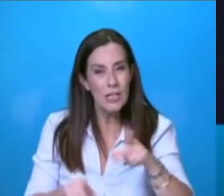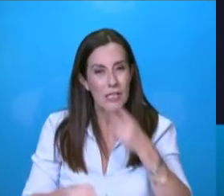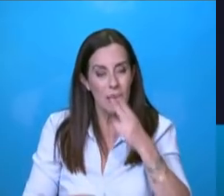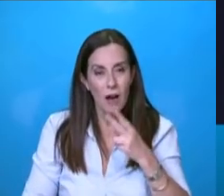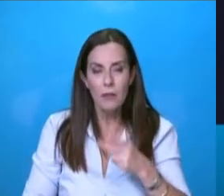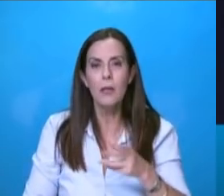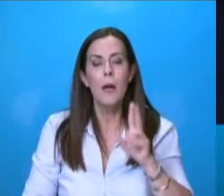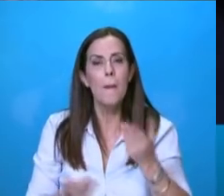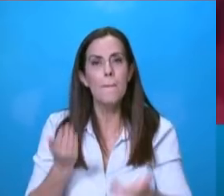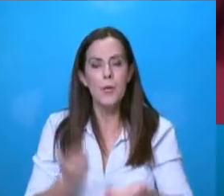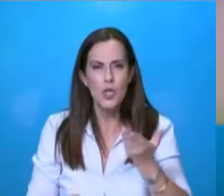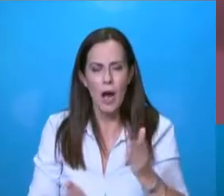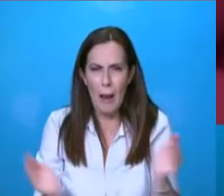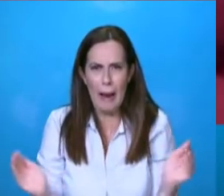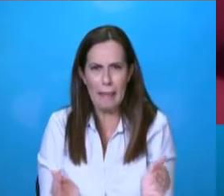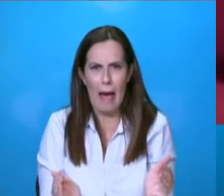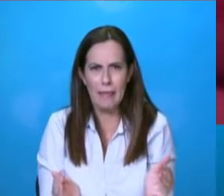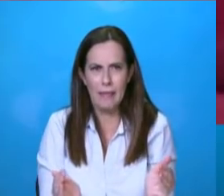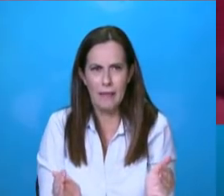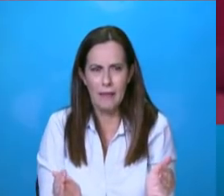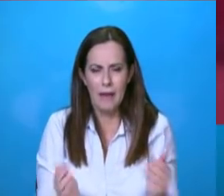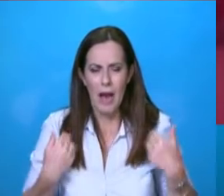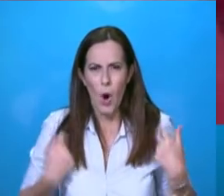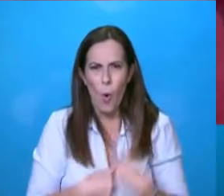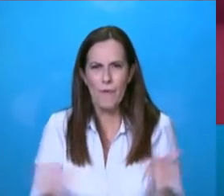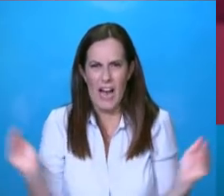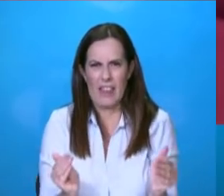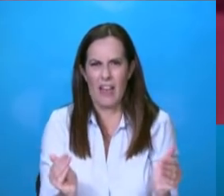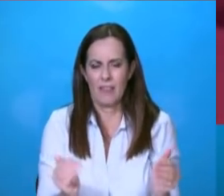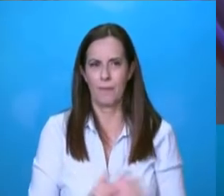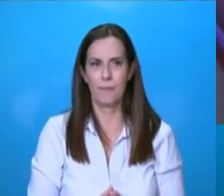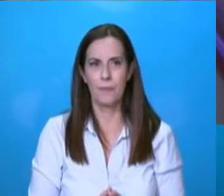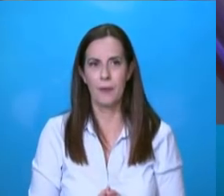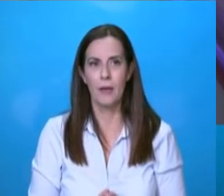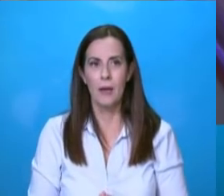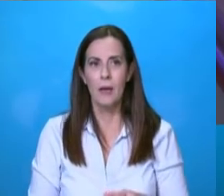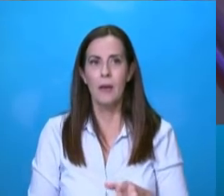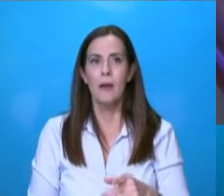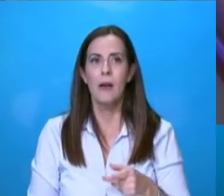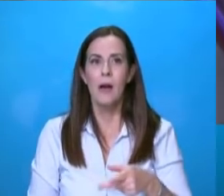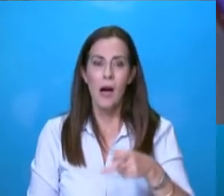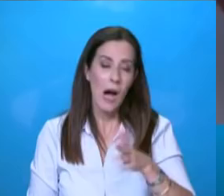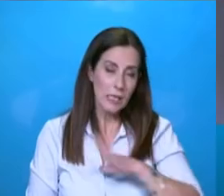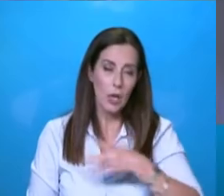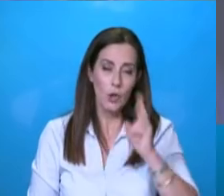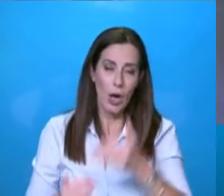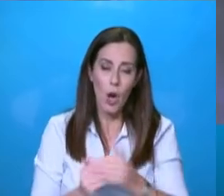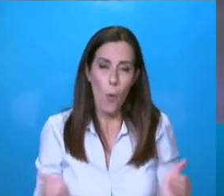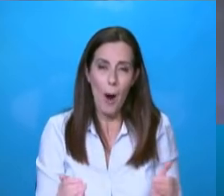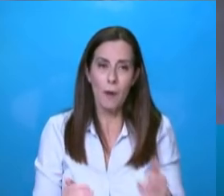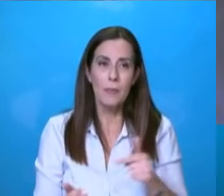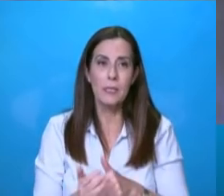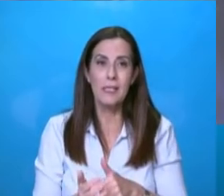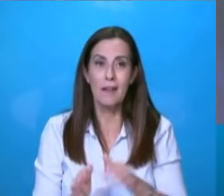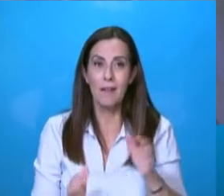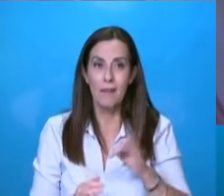סבלו ממשקל גוף נמוך יותר ומהיקף גוף קטן יותר. הסיכון עלול להיות יותר גבוה עבור עוברים, מכיוון שזה השלב